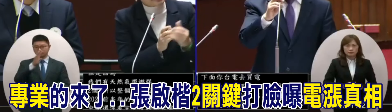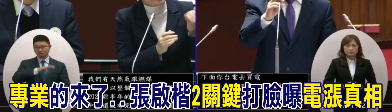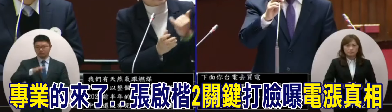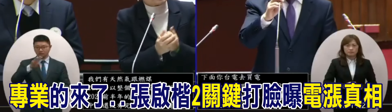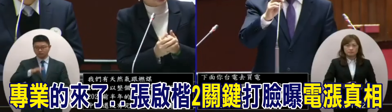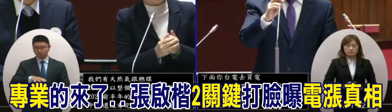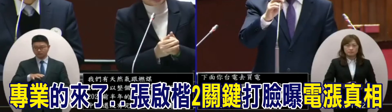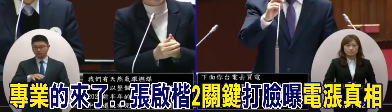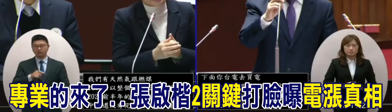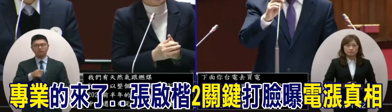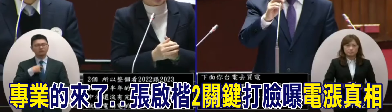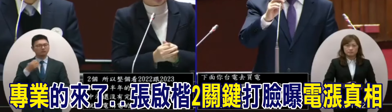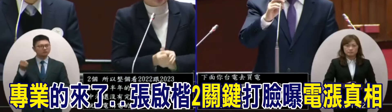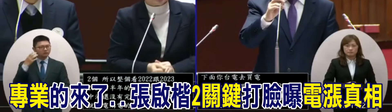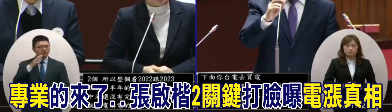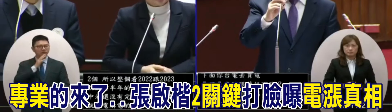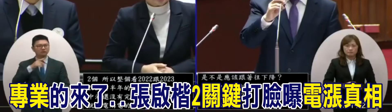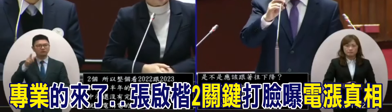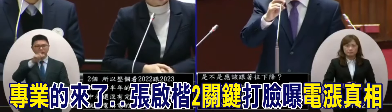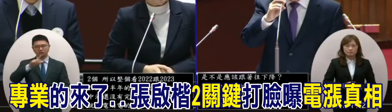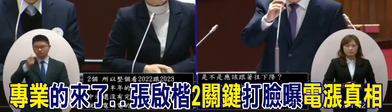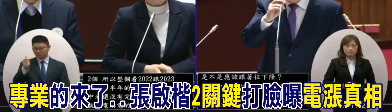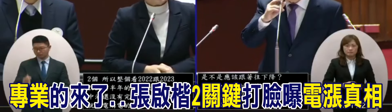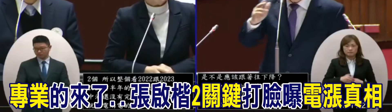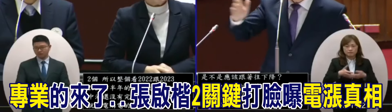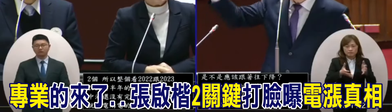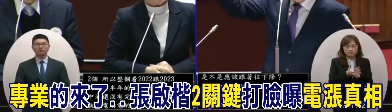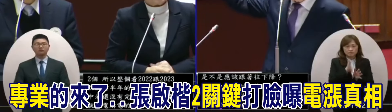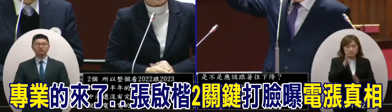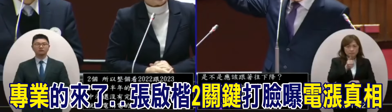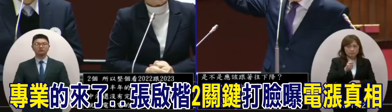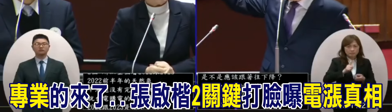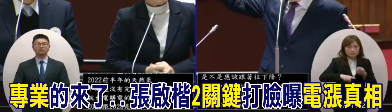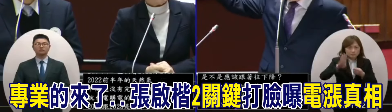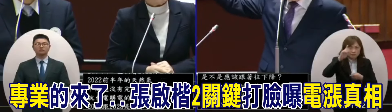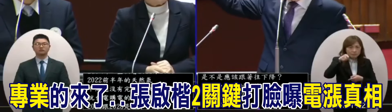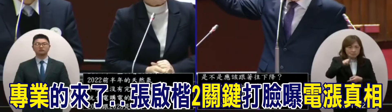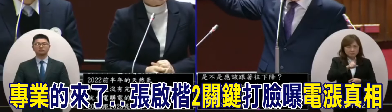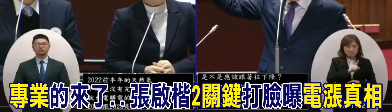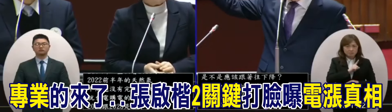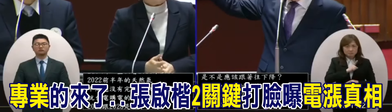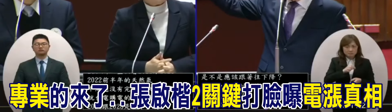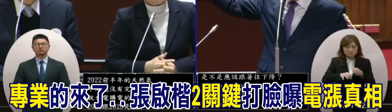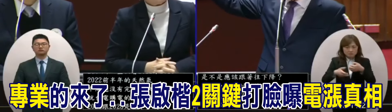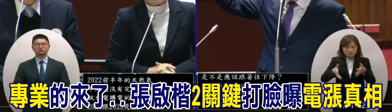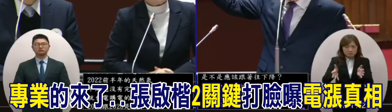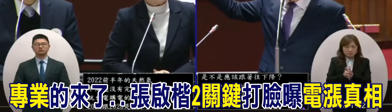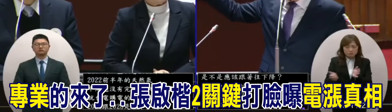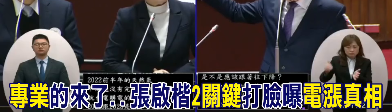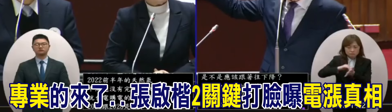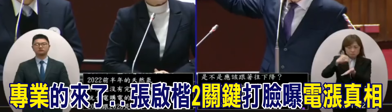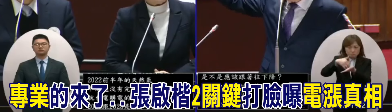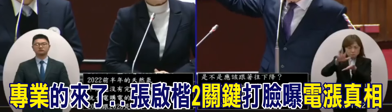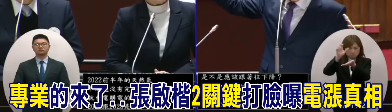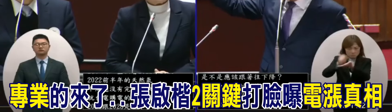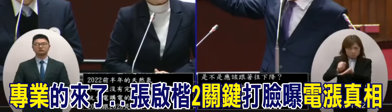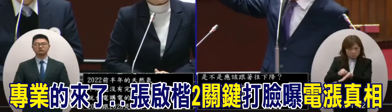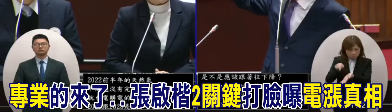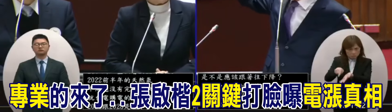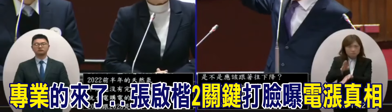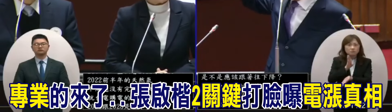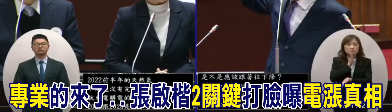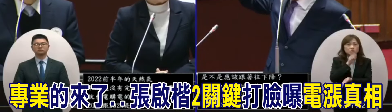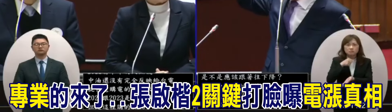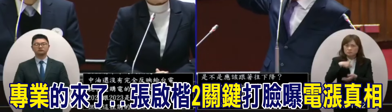理解应该是6000亿左右。是 部长，抱歉，这是你们的结算书哦。我要提醒一个点，这个是非常清楚